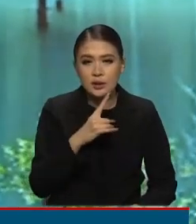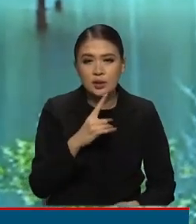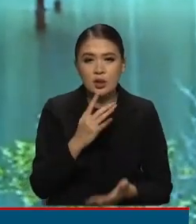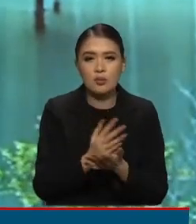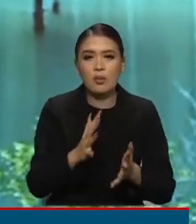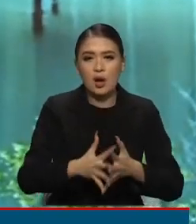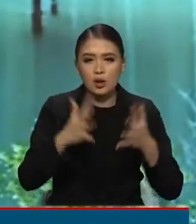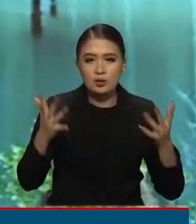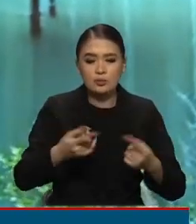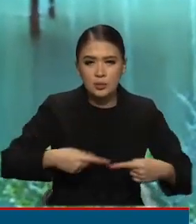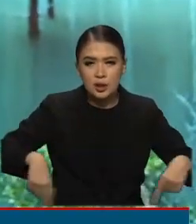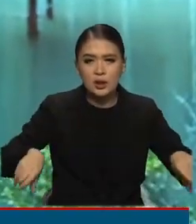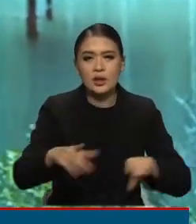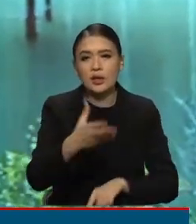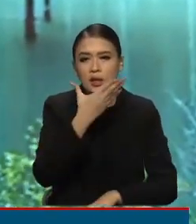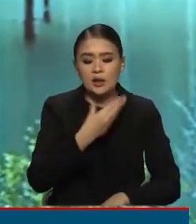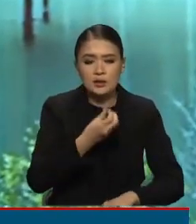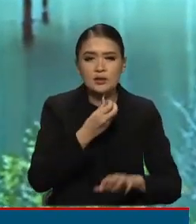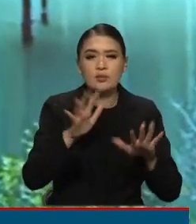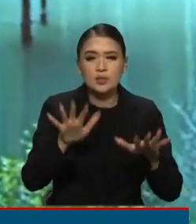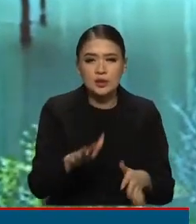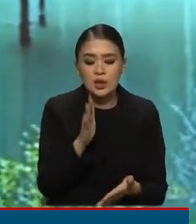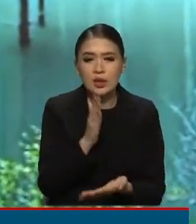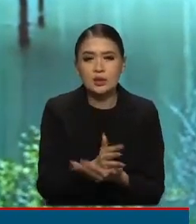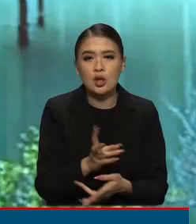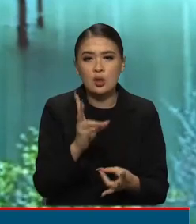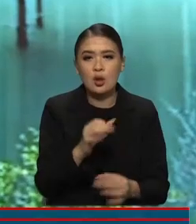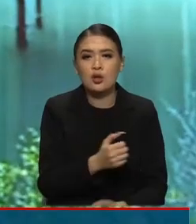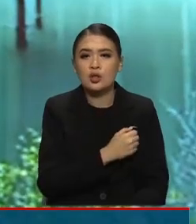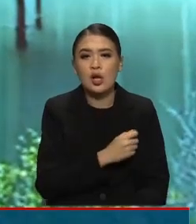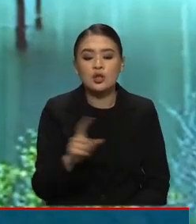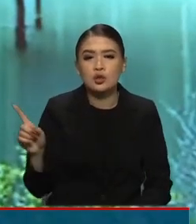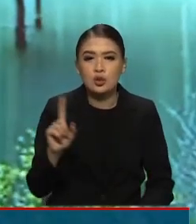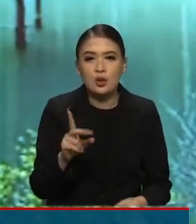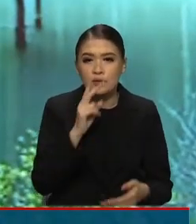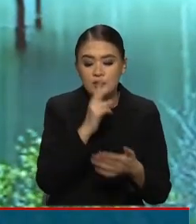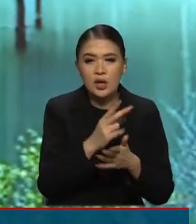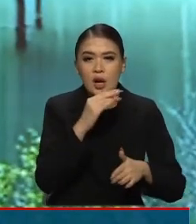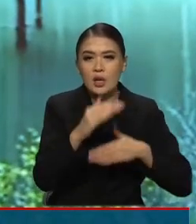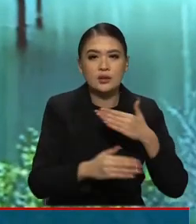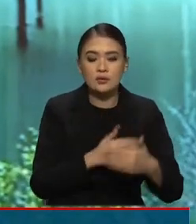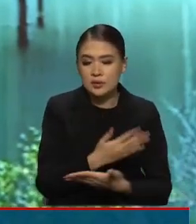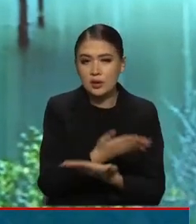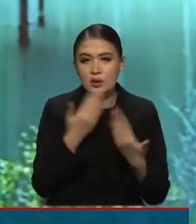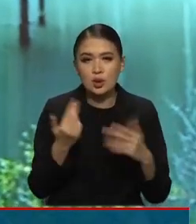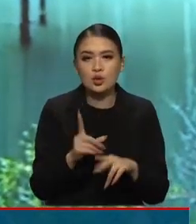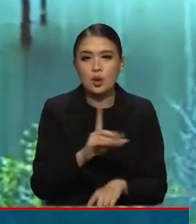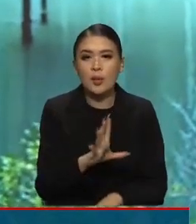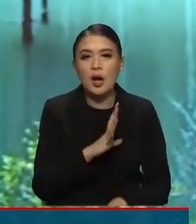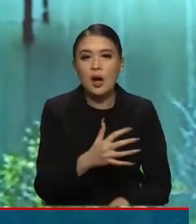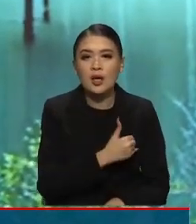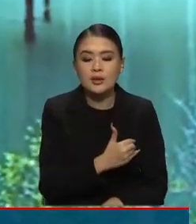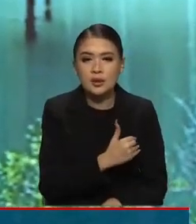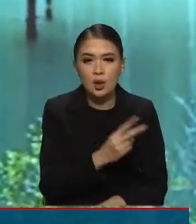и места прекрасные, но, к сожалению, сегодня мы не видим вот того развития, которое сегодня хотелось бы увидеть.